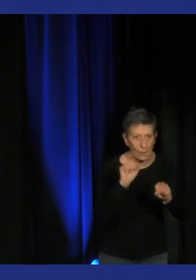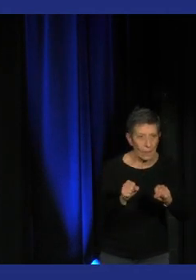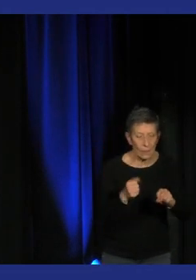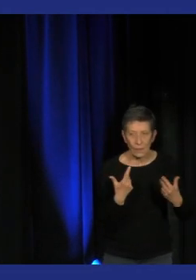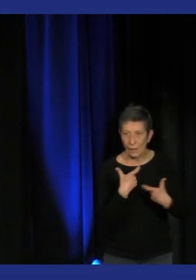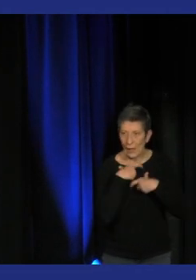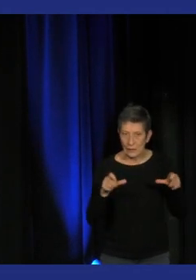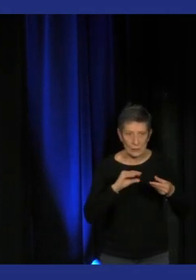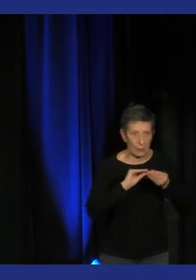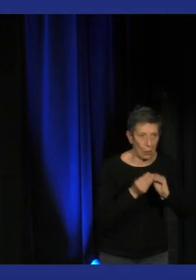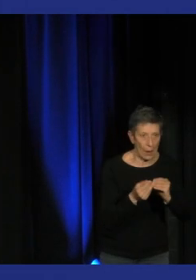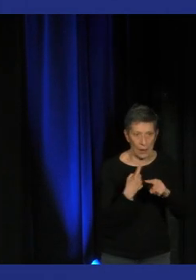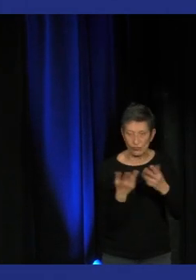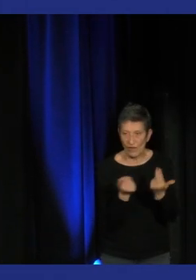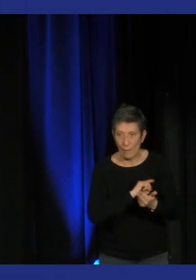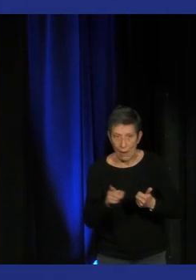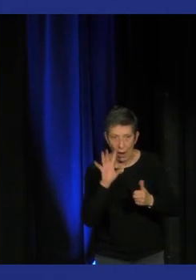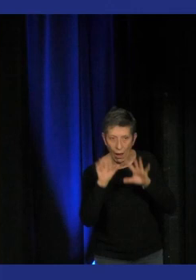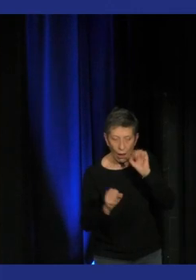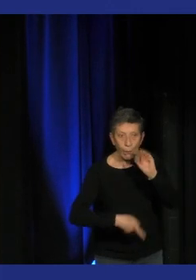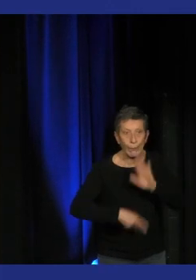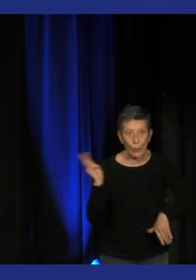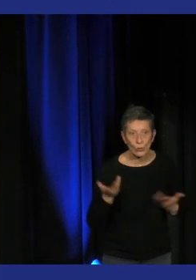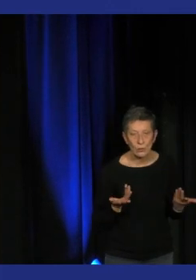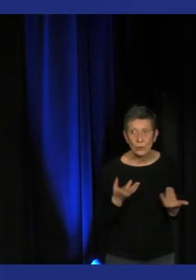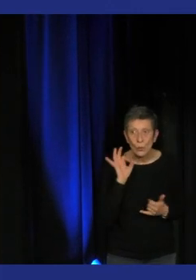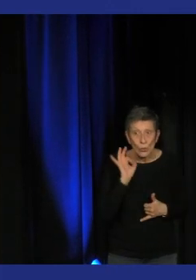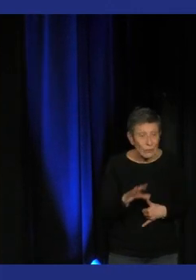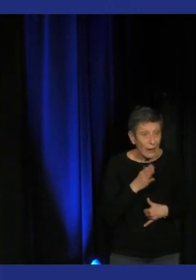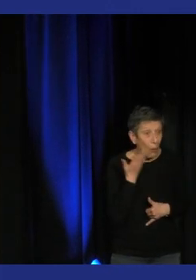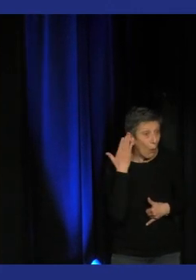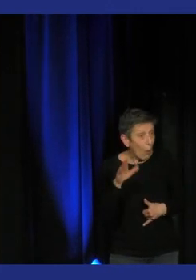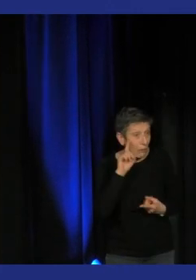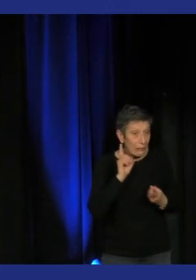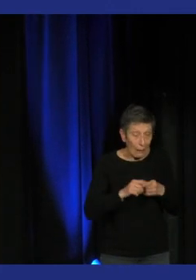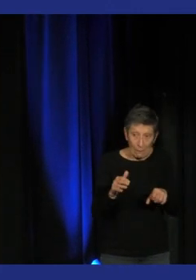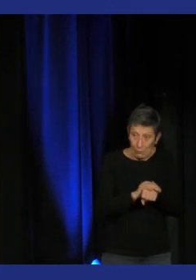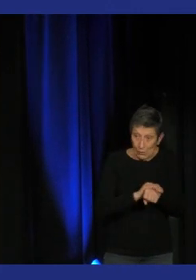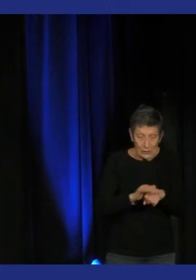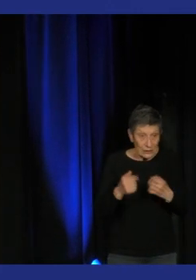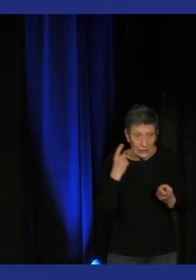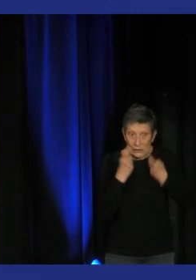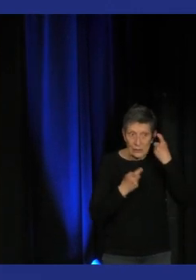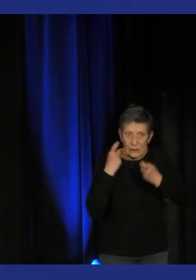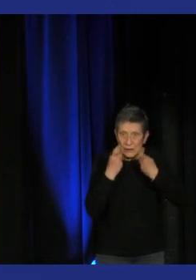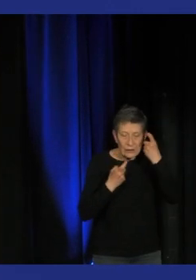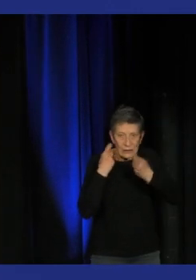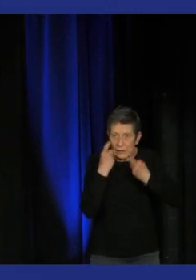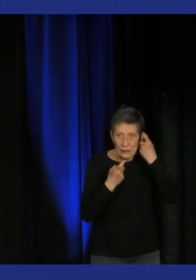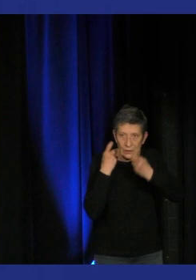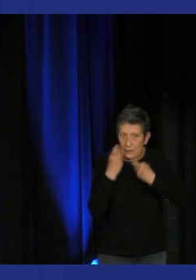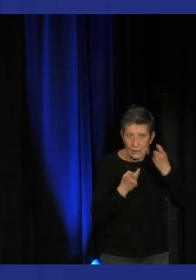l'accessibilité difficile, etc. Mais on a beaucoup d'autres questions politiques à poser et je vois que Charlotte, en tout cas, se les pose aussi.